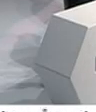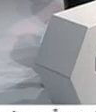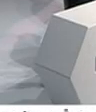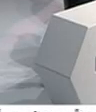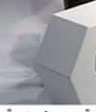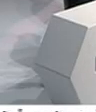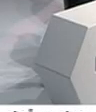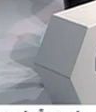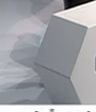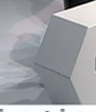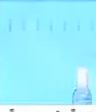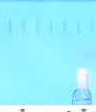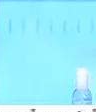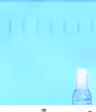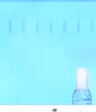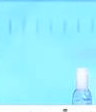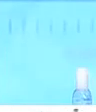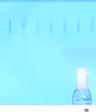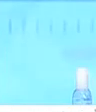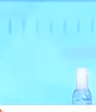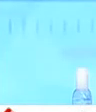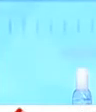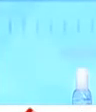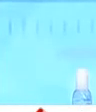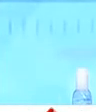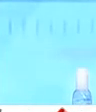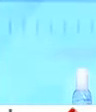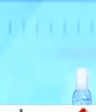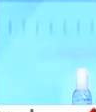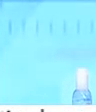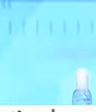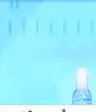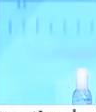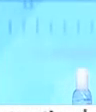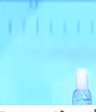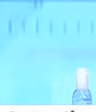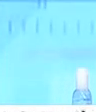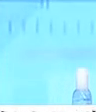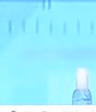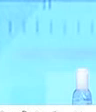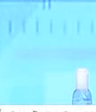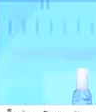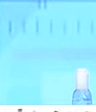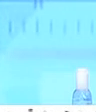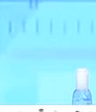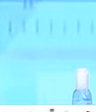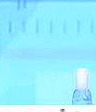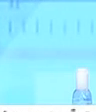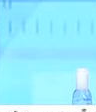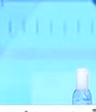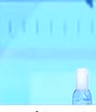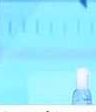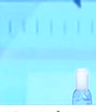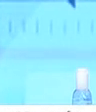نرجع معاك مدى ما شفنا معناها ال العديد من المساعدات وبالحق انا اه زيدان حب نتمنى على